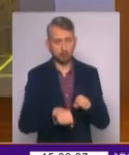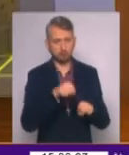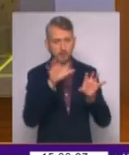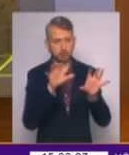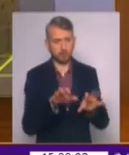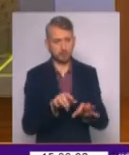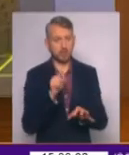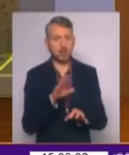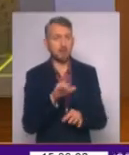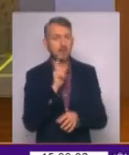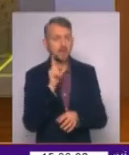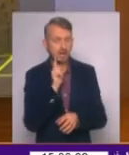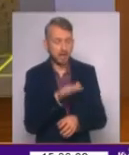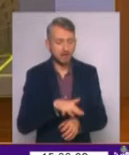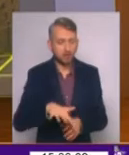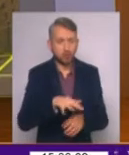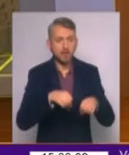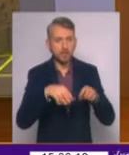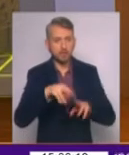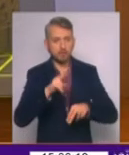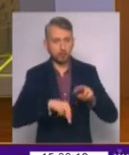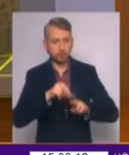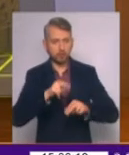Там в зеленій зоні вирішили побудувати